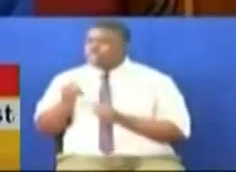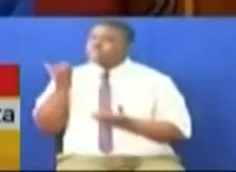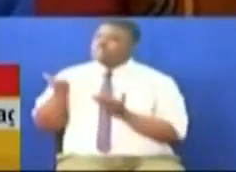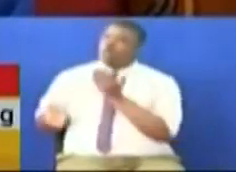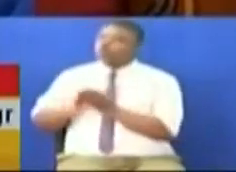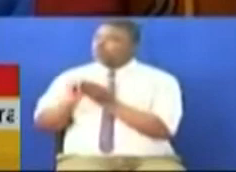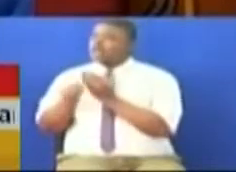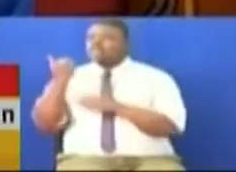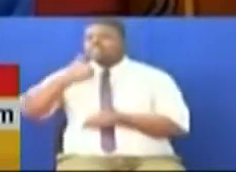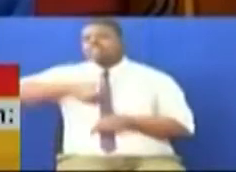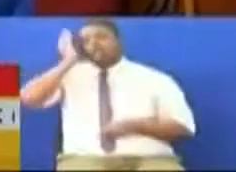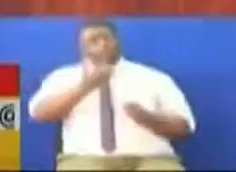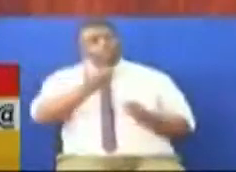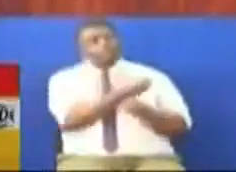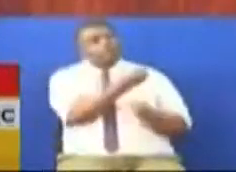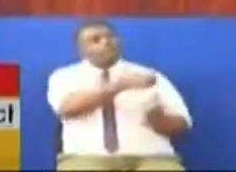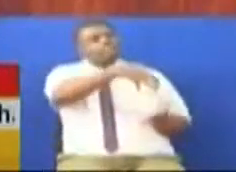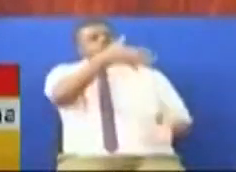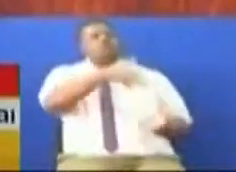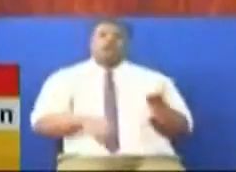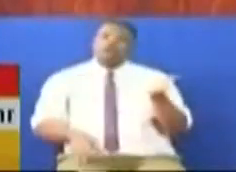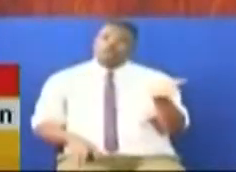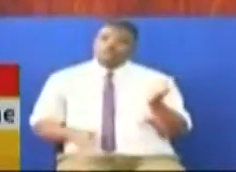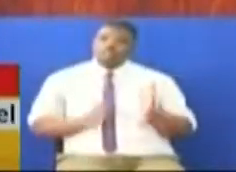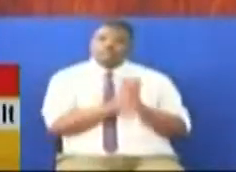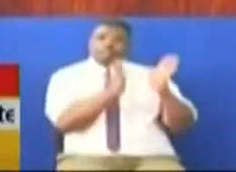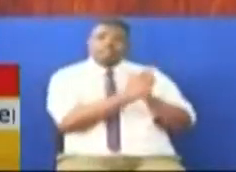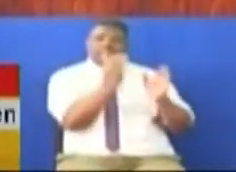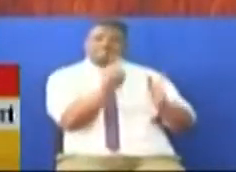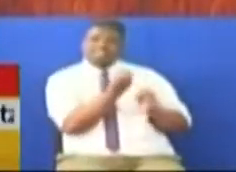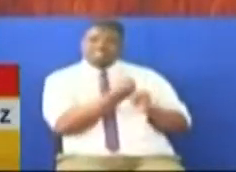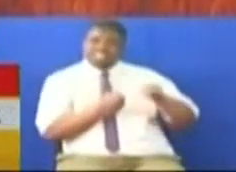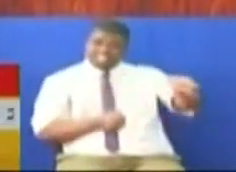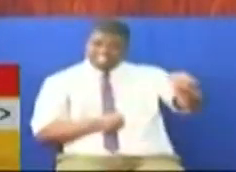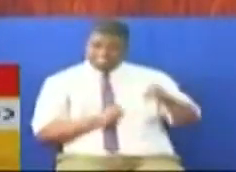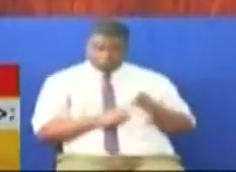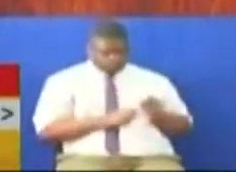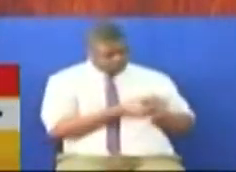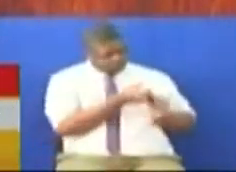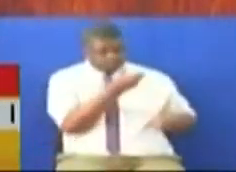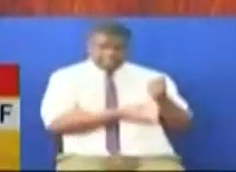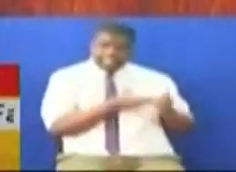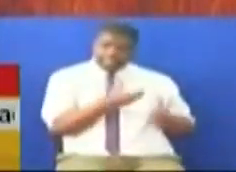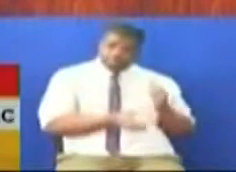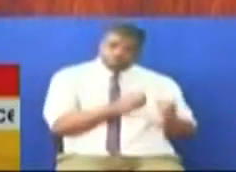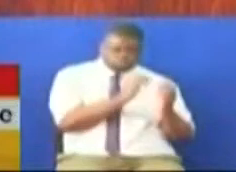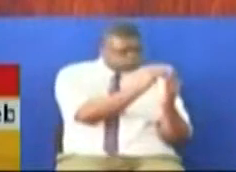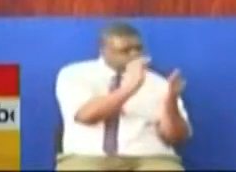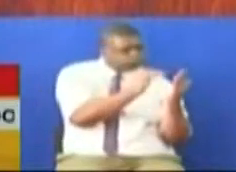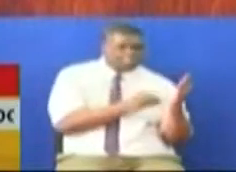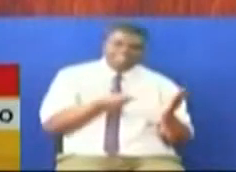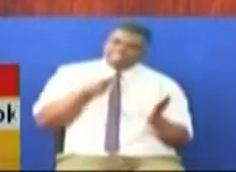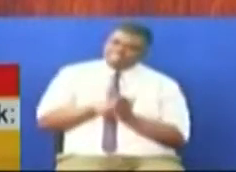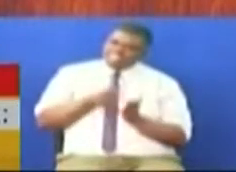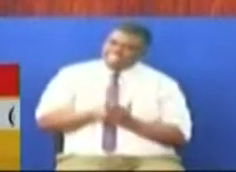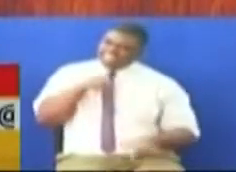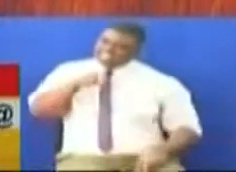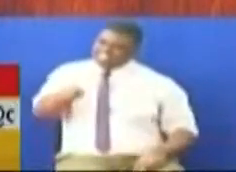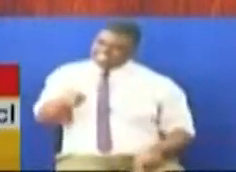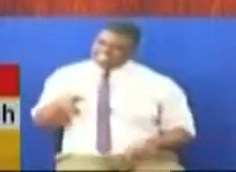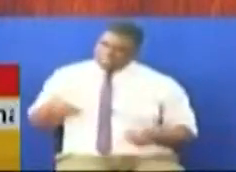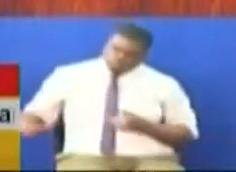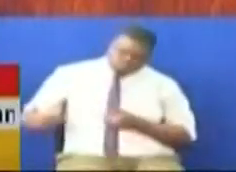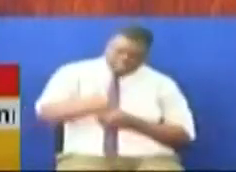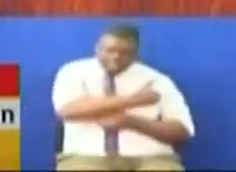gani serikali imefaidika na hiyo tamasha iliyofanyika. Lakini changamoto anazoziaddress pia, hizo fedha ambazo zinakuwa